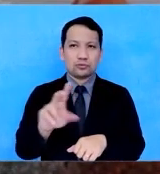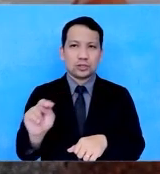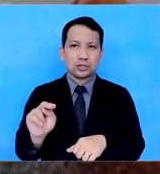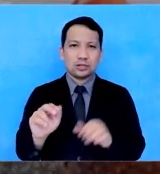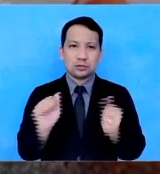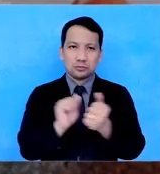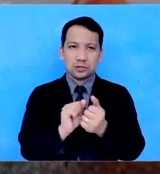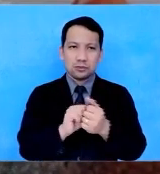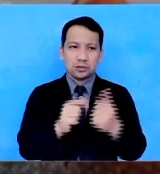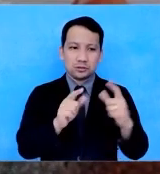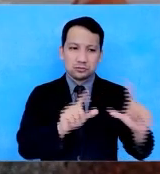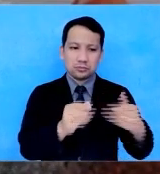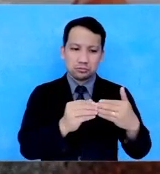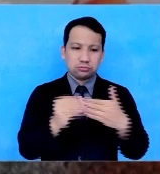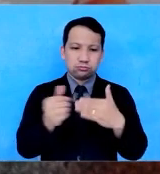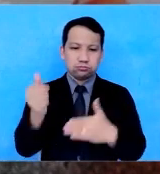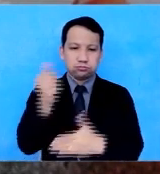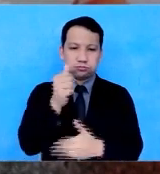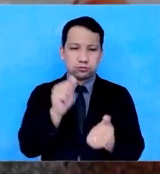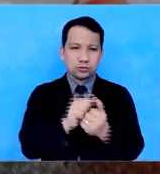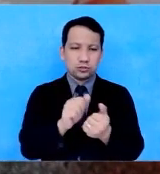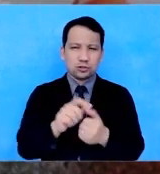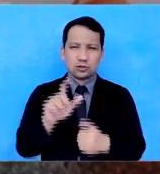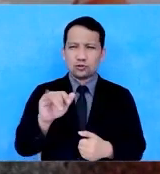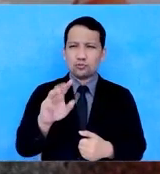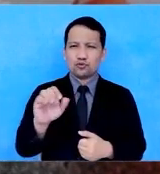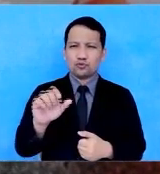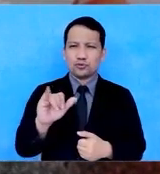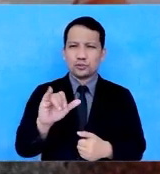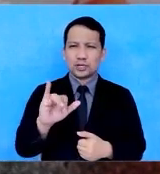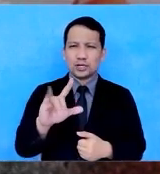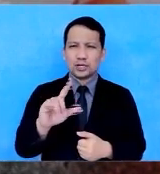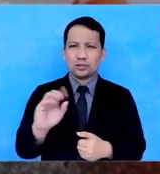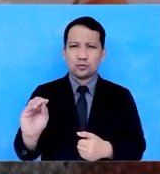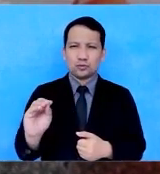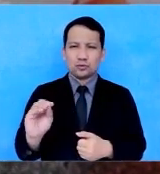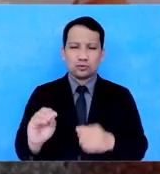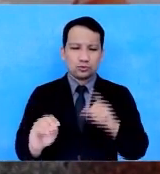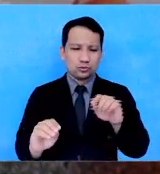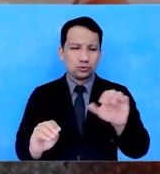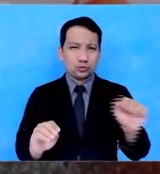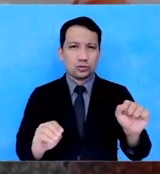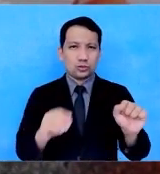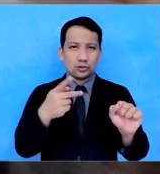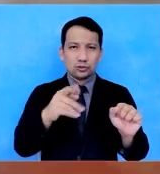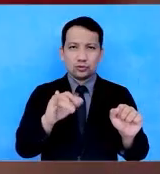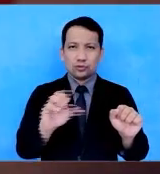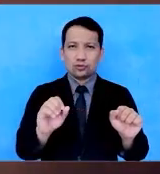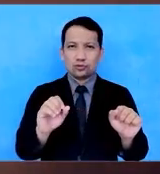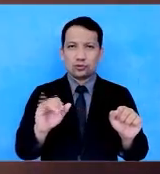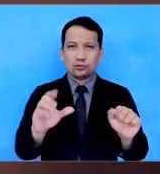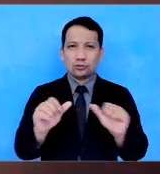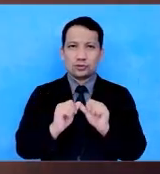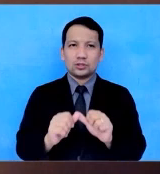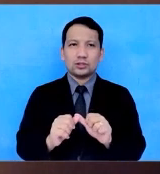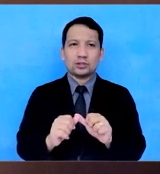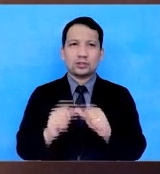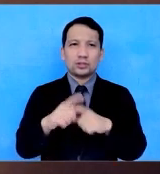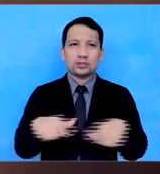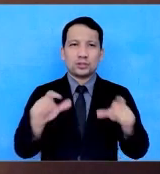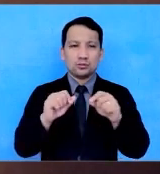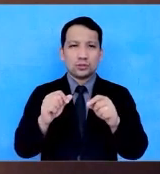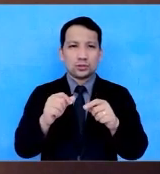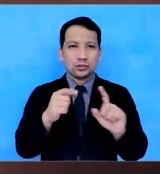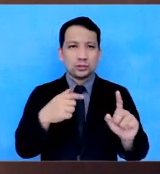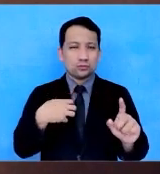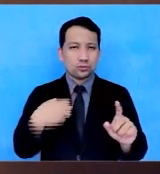na leader ng sindikato, nariyan din si Tomonobu Saito, Toshio Fujita at Kyoto Imamura. Ayon sa Japanese Police, itong grupong